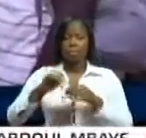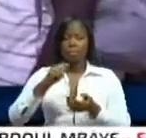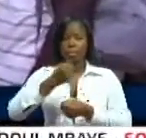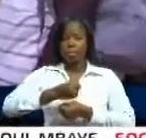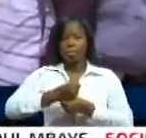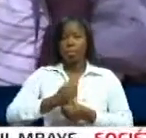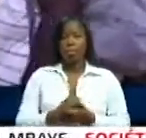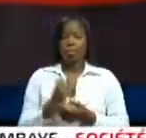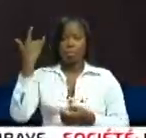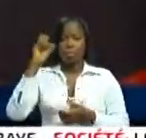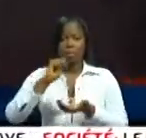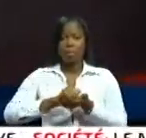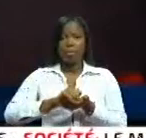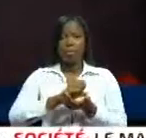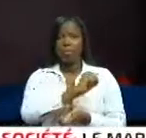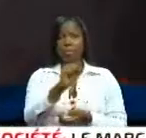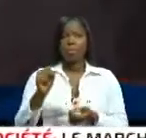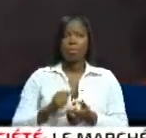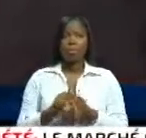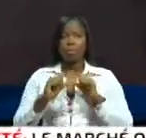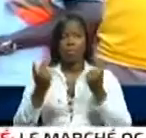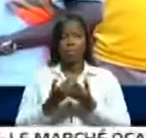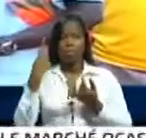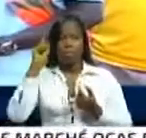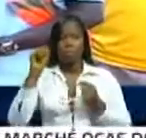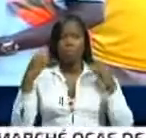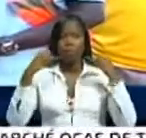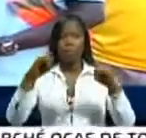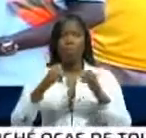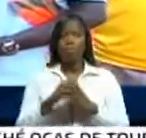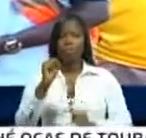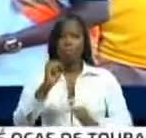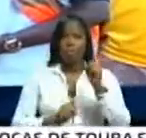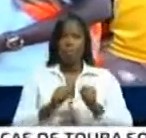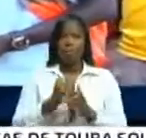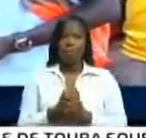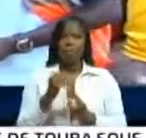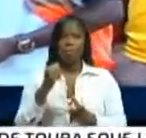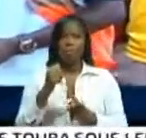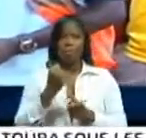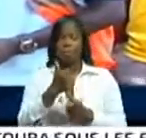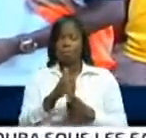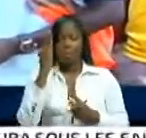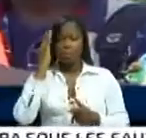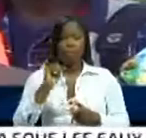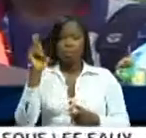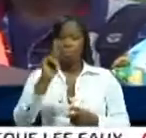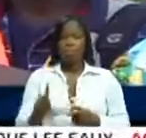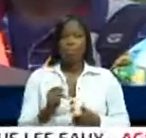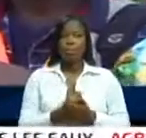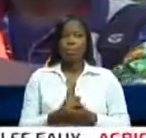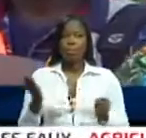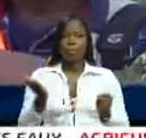estime pierre 70 car ici pour dénoncer la situation qui prévaut on sait plus dans quel pays sont nous et nous